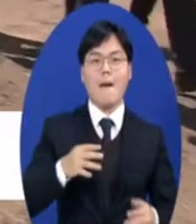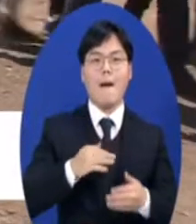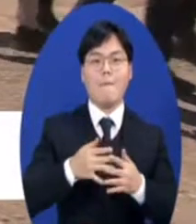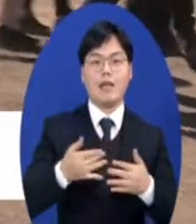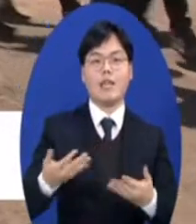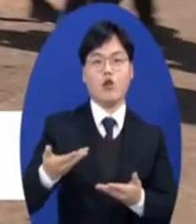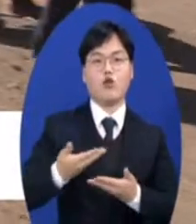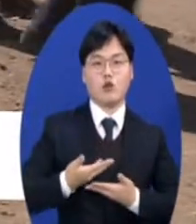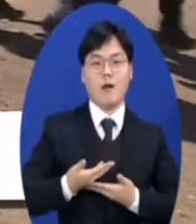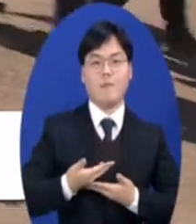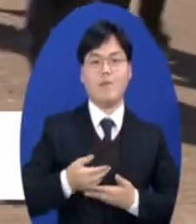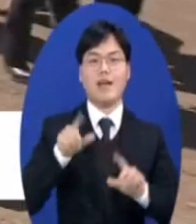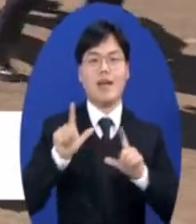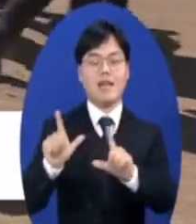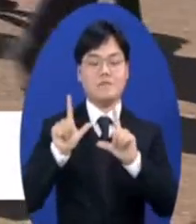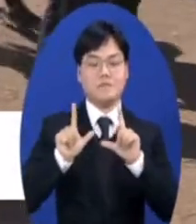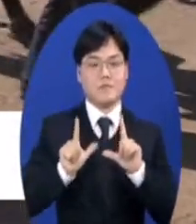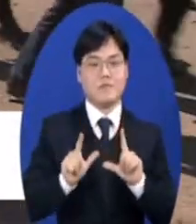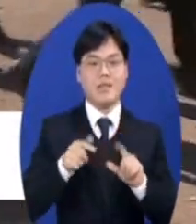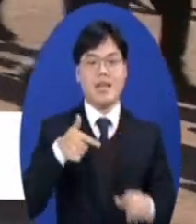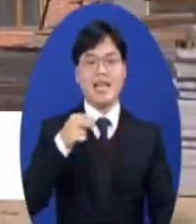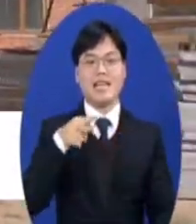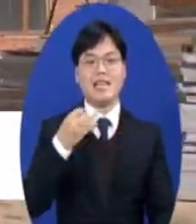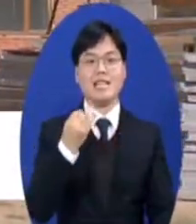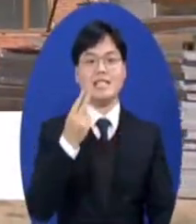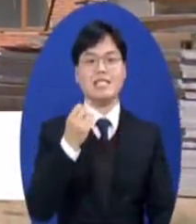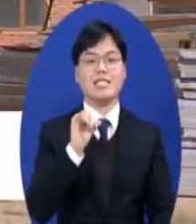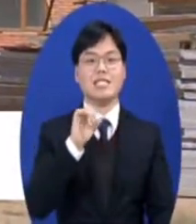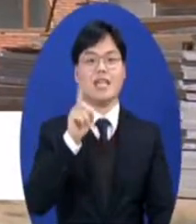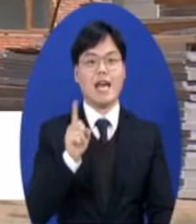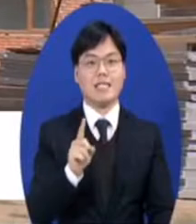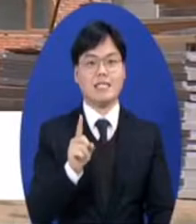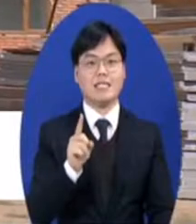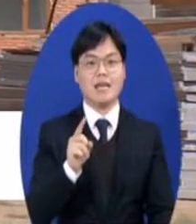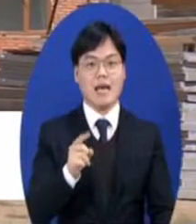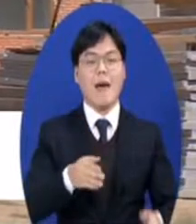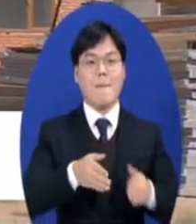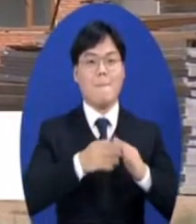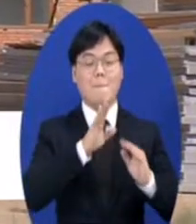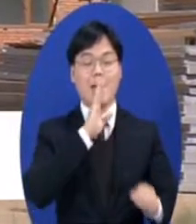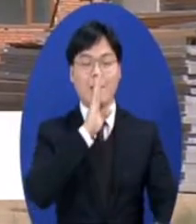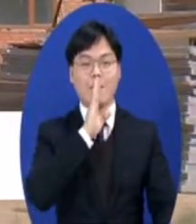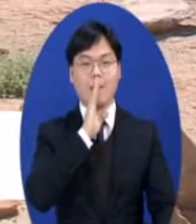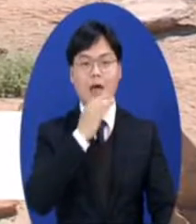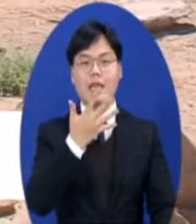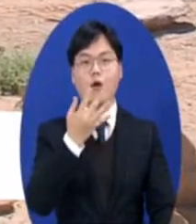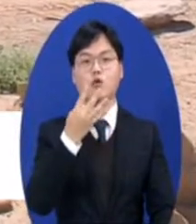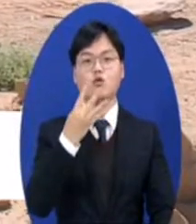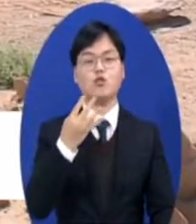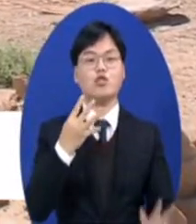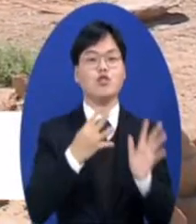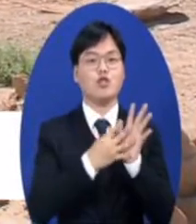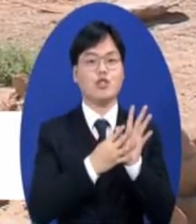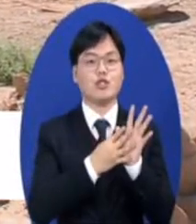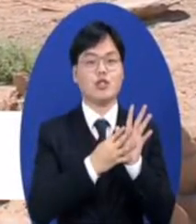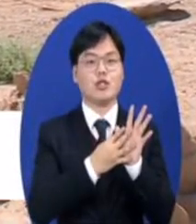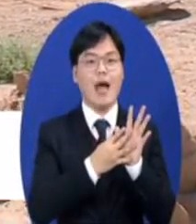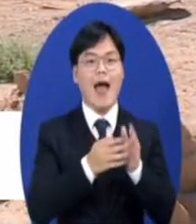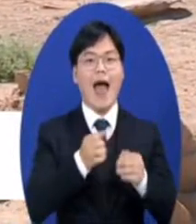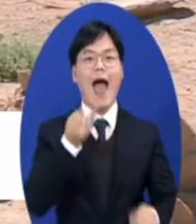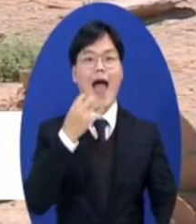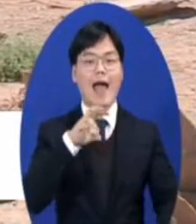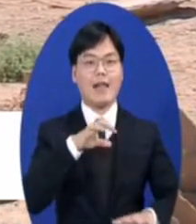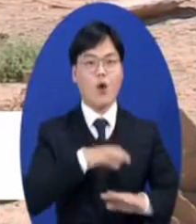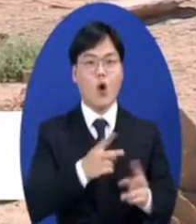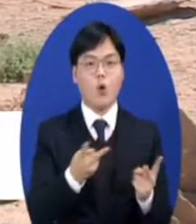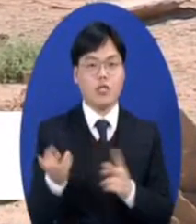ирүүлжээ. Лицензтэй технологийн байгууламжуудыг 2022 оноос лицензгүйг ирэх оноос барьж эхэлх юм байна. За 549 айлын орон сууц үйлчилгээний